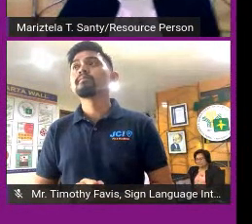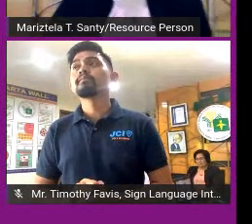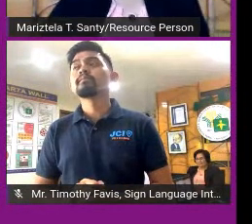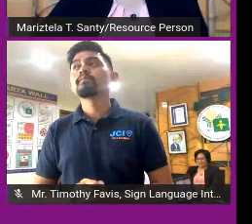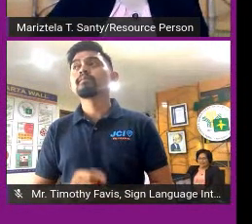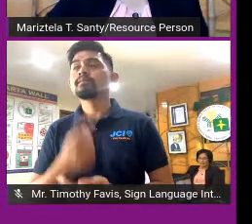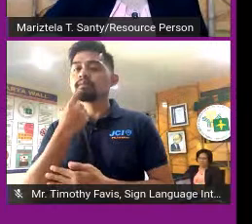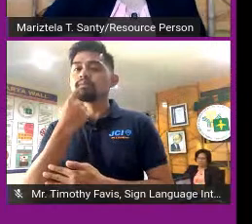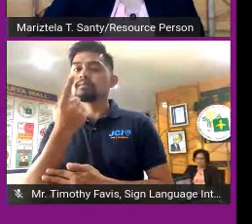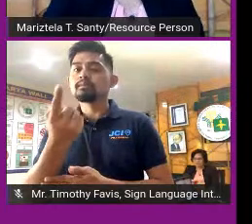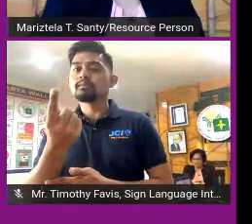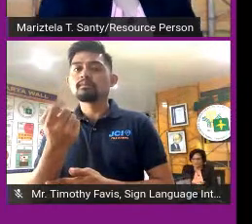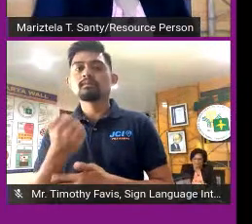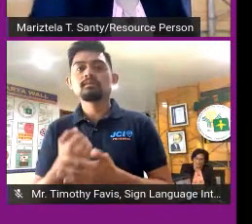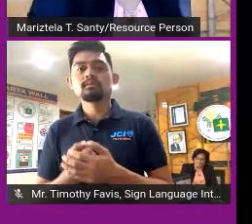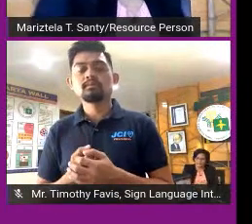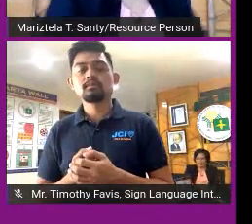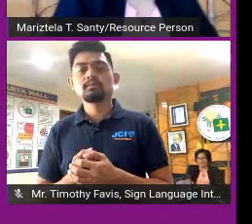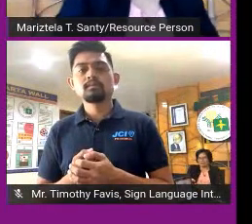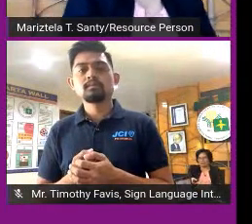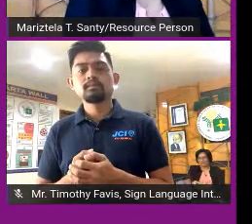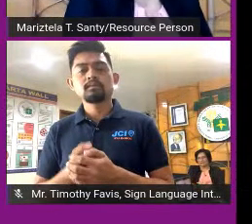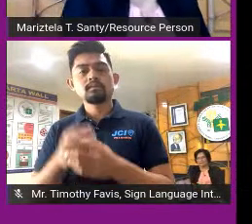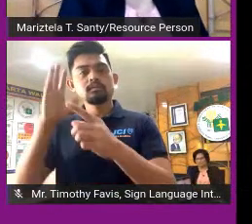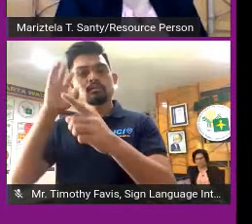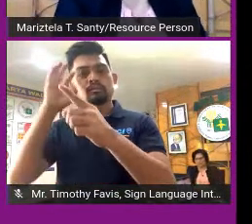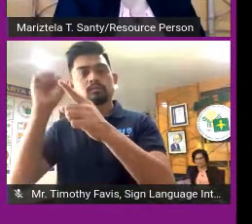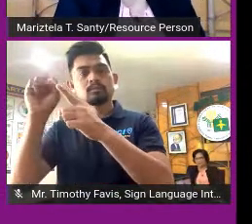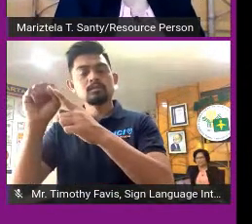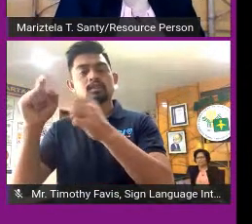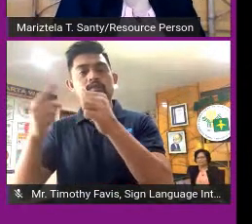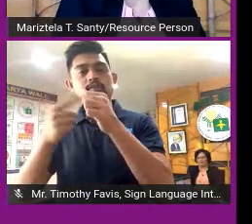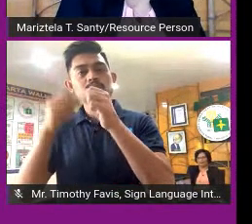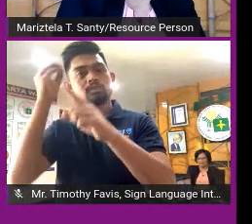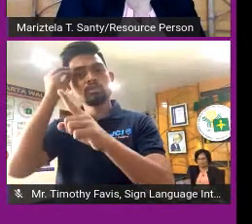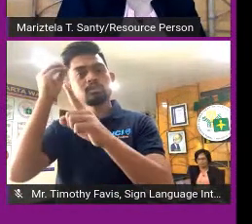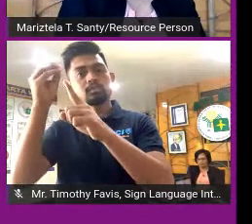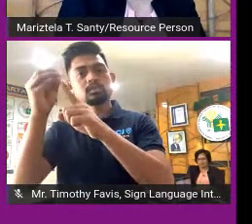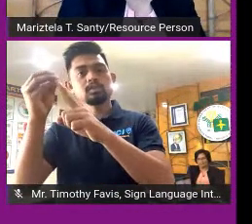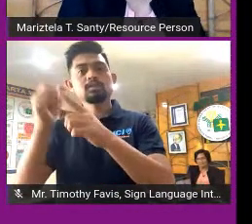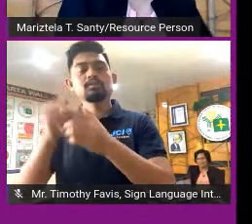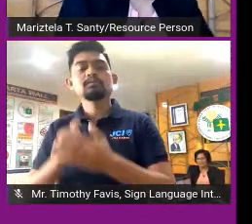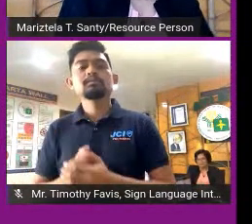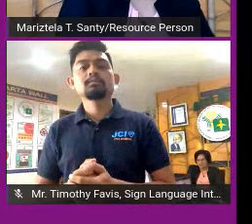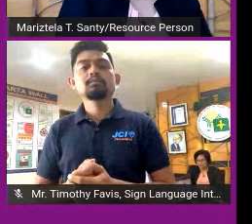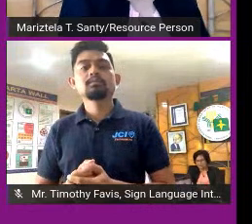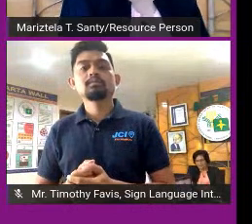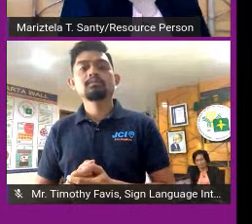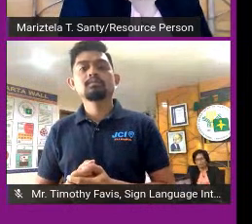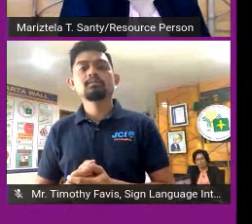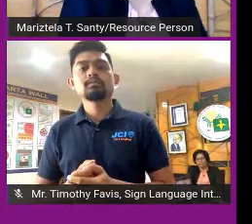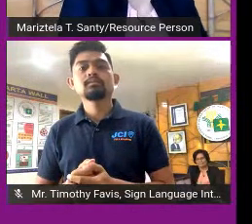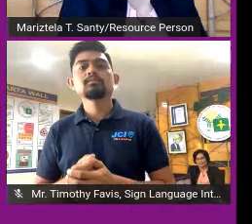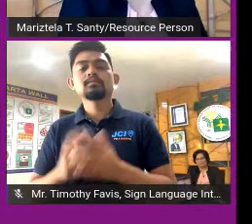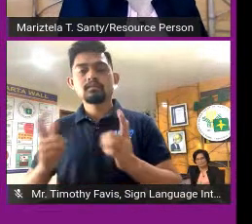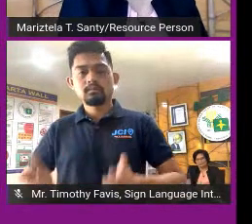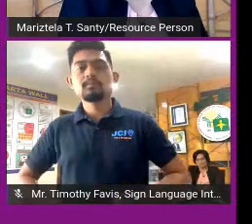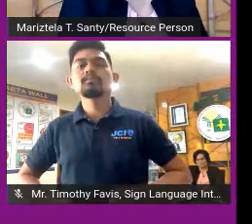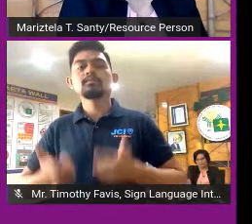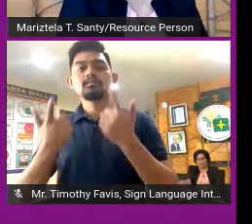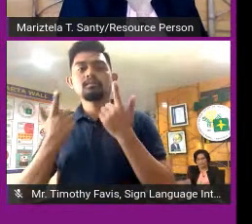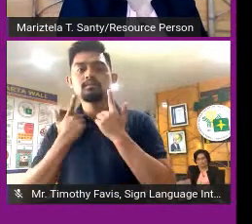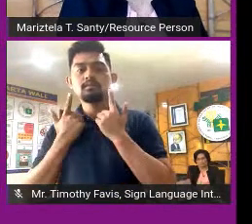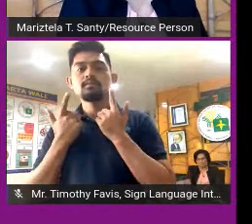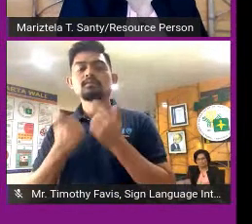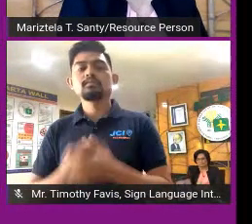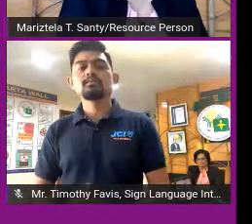Ang sabi ng ano, ang adhikain daw natin, ang first objective ta sa buhay, yung mabuhay tayo.